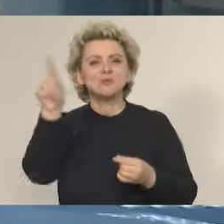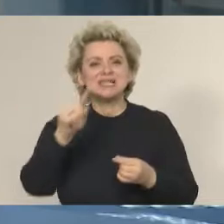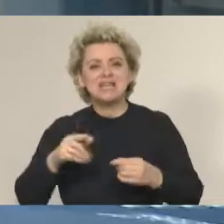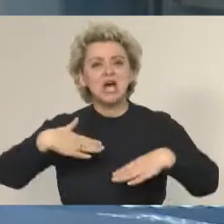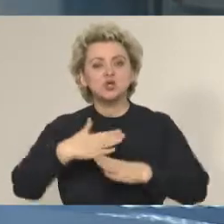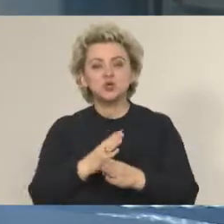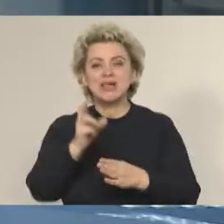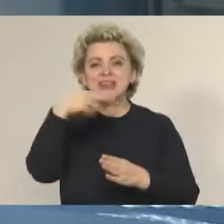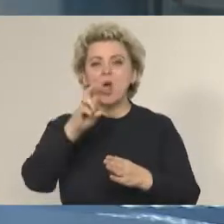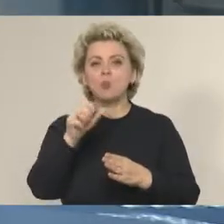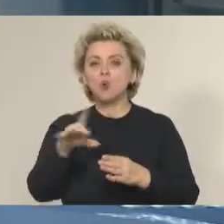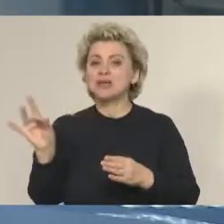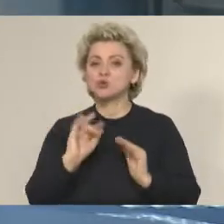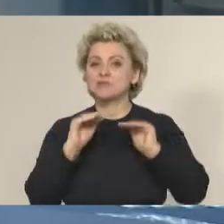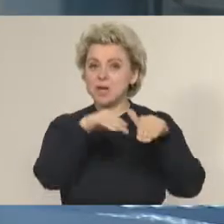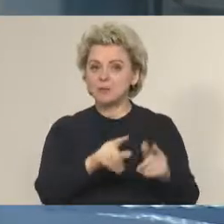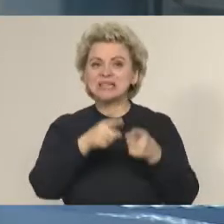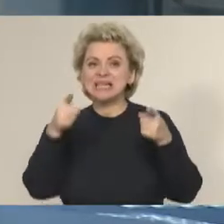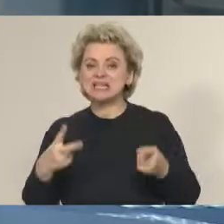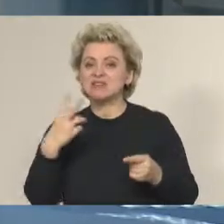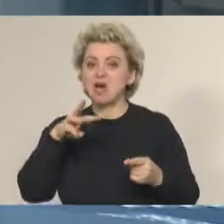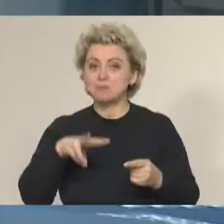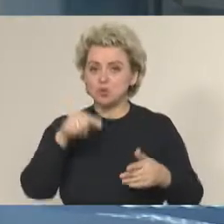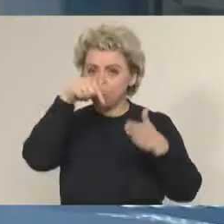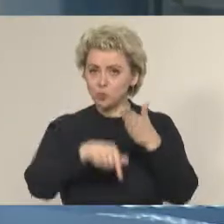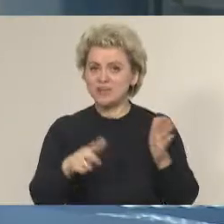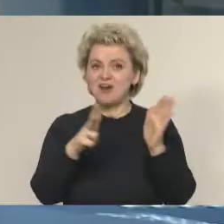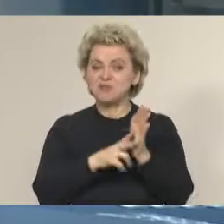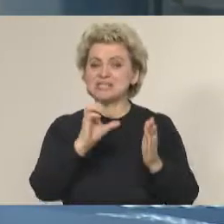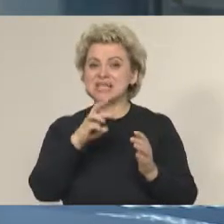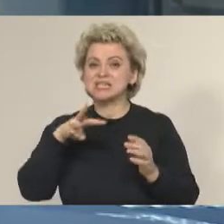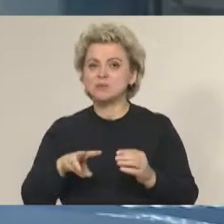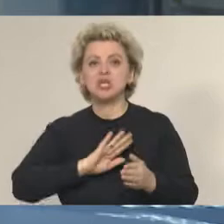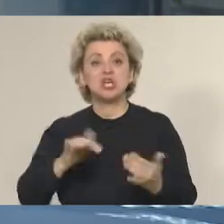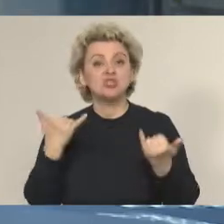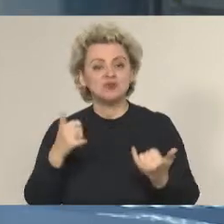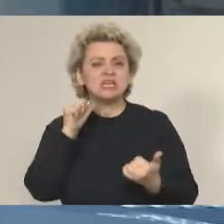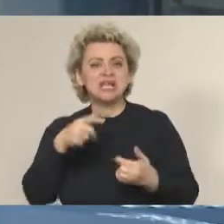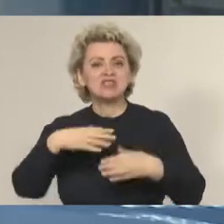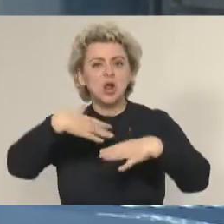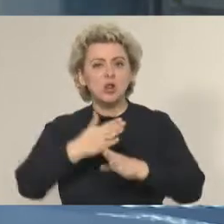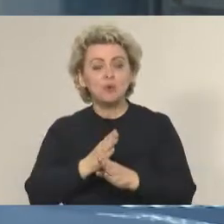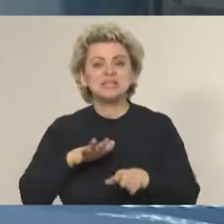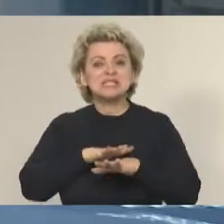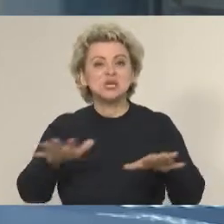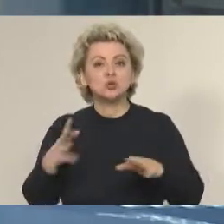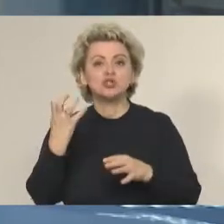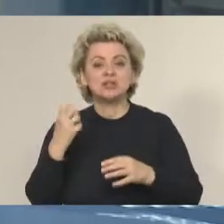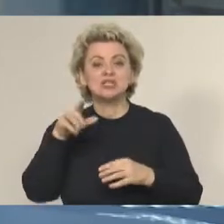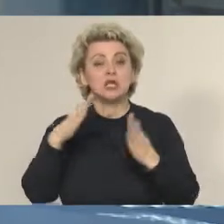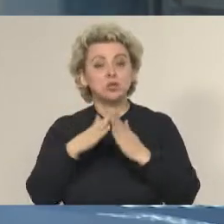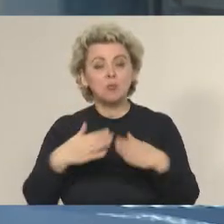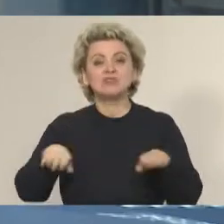Огромная трещина разрушает дамбу на Ростовском море. Длина 2 метра, глубина 8 сантиметров. Не сегодня-завтра лопнет и затопит 400